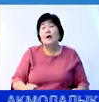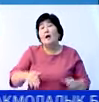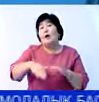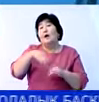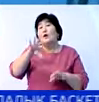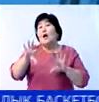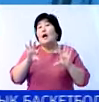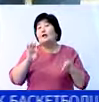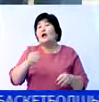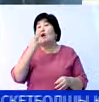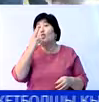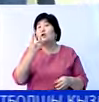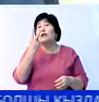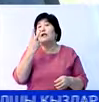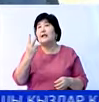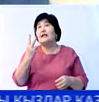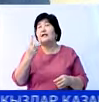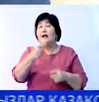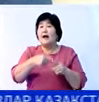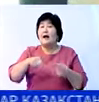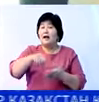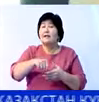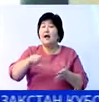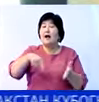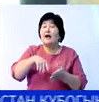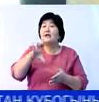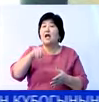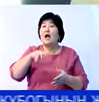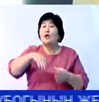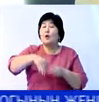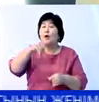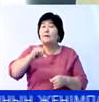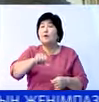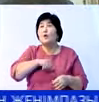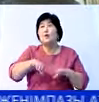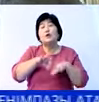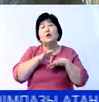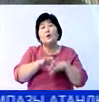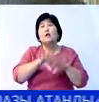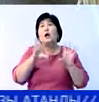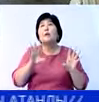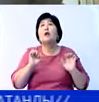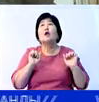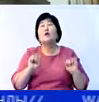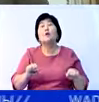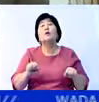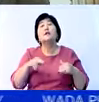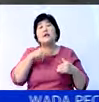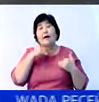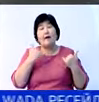Сайлауға таңдаушылардың 3-тен 2-сінен астамы қатысты. Қалалық сайлау комиссиясы сайлаудың өз деңгейінде өтуіне барлық мүмкіндіктерді